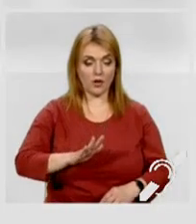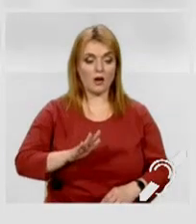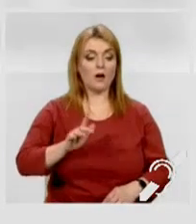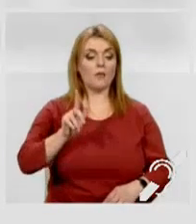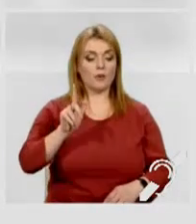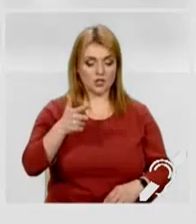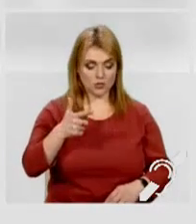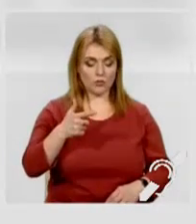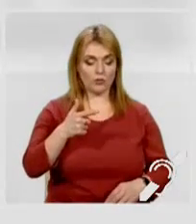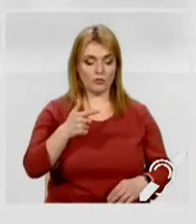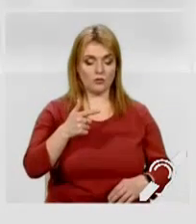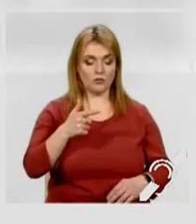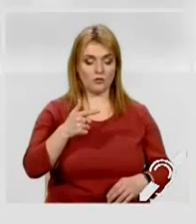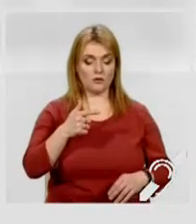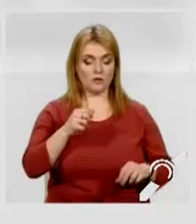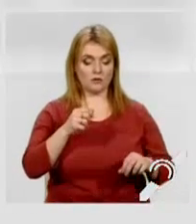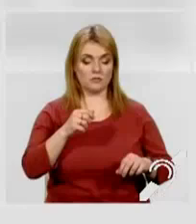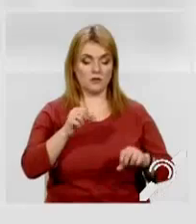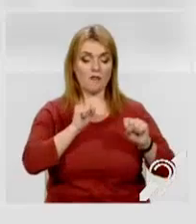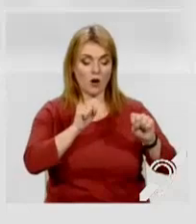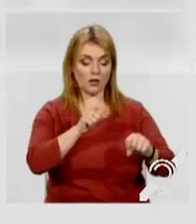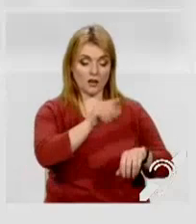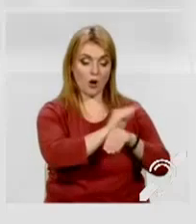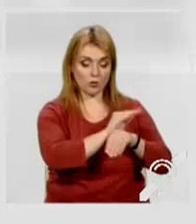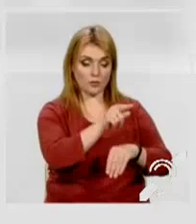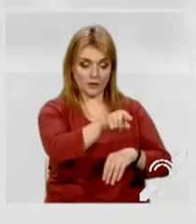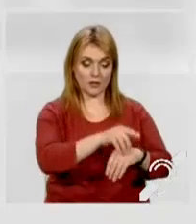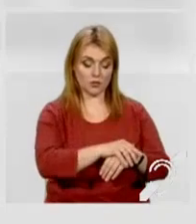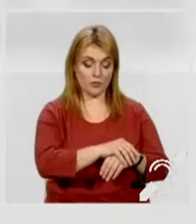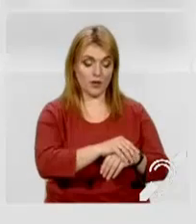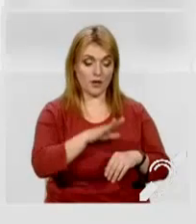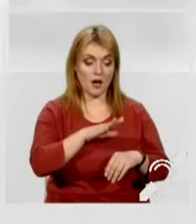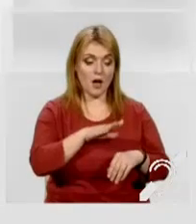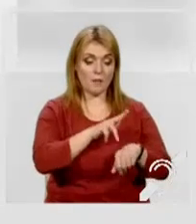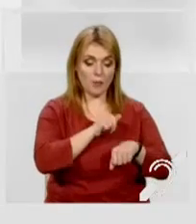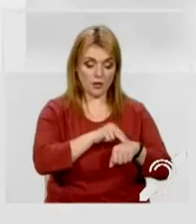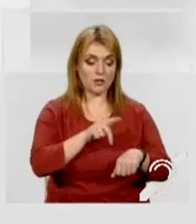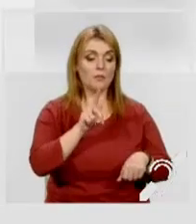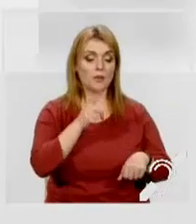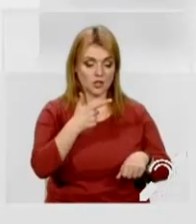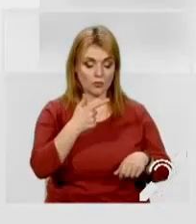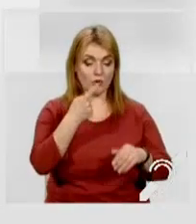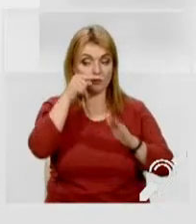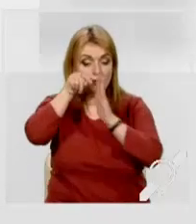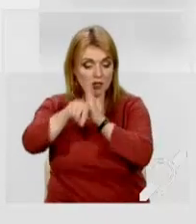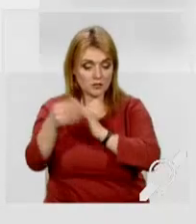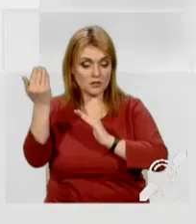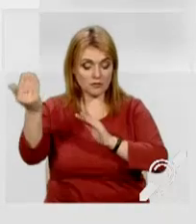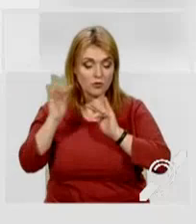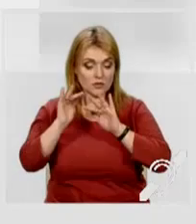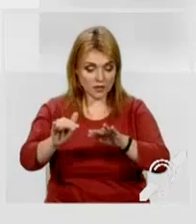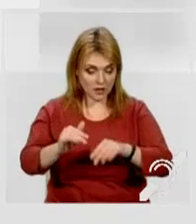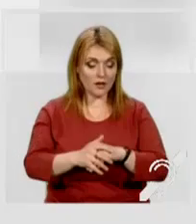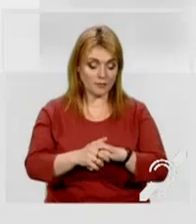nu m-am adresat domnului Painicu în privat, eu nu m-am adresat domnului Painicu prin careva rețele de comunicare. Eu am semnat o adresare